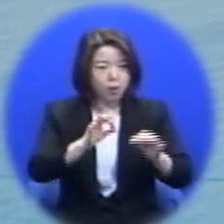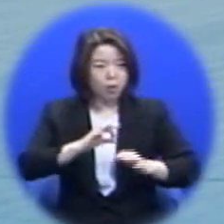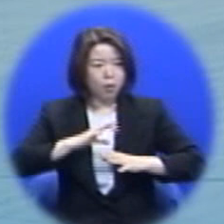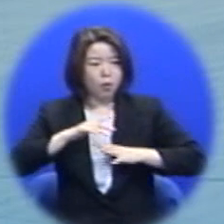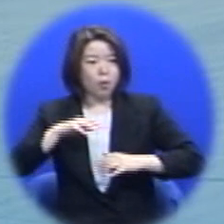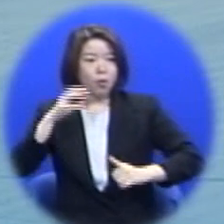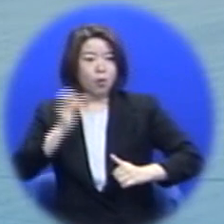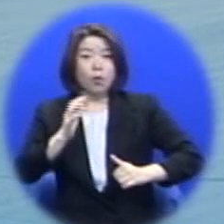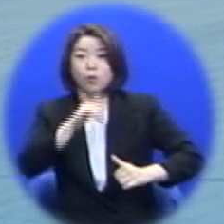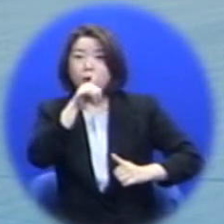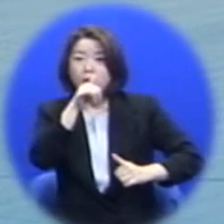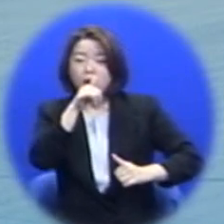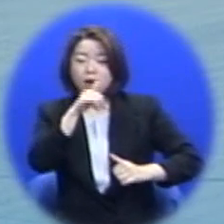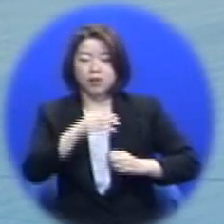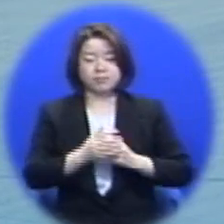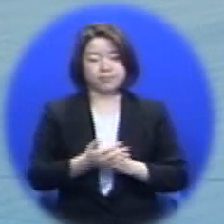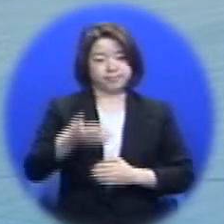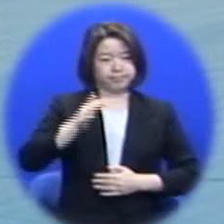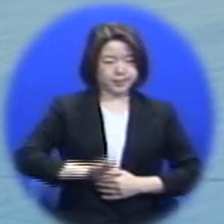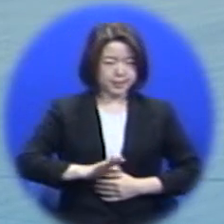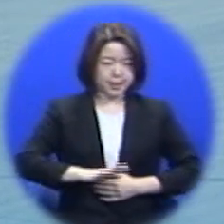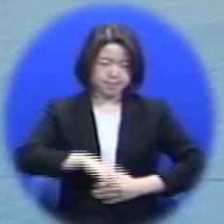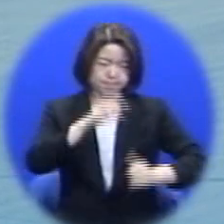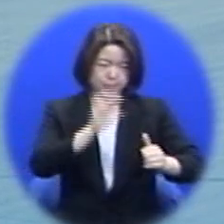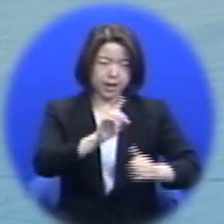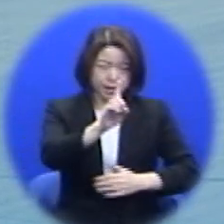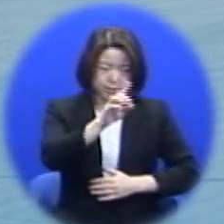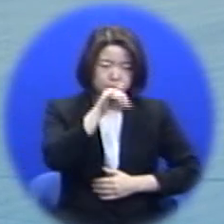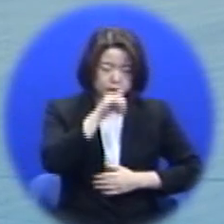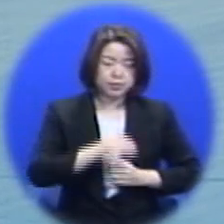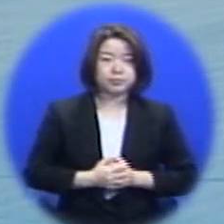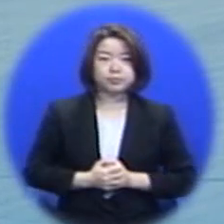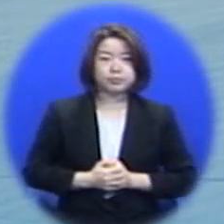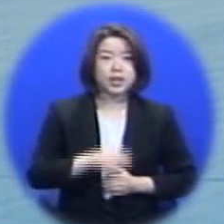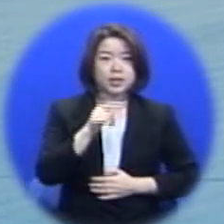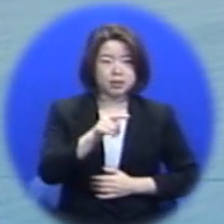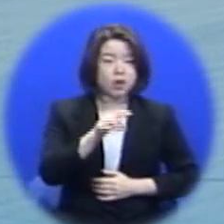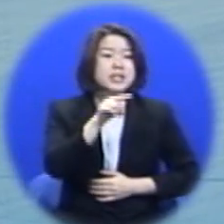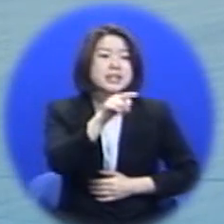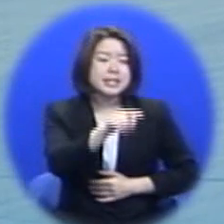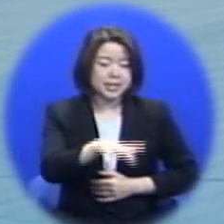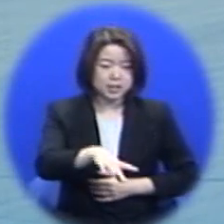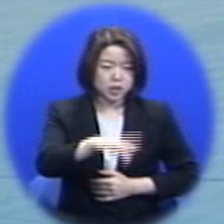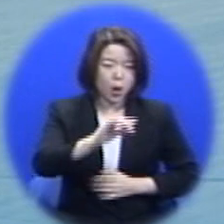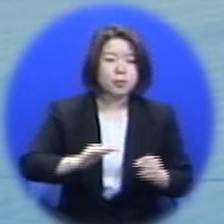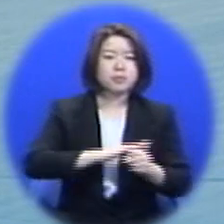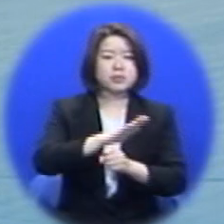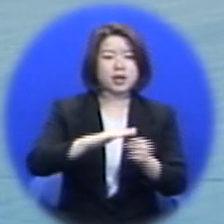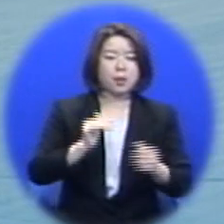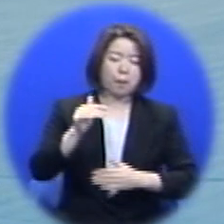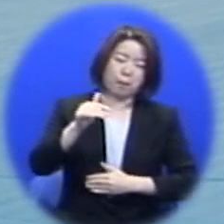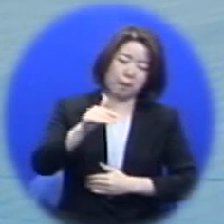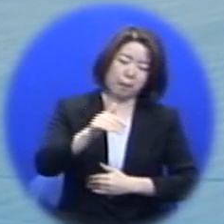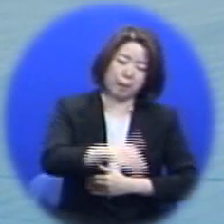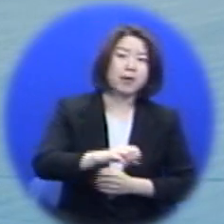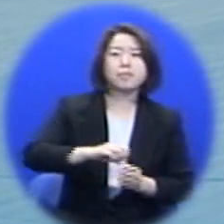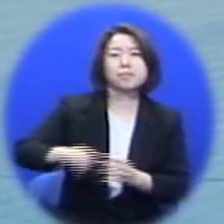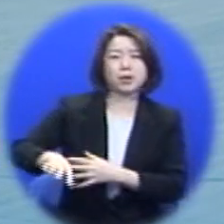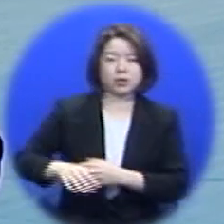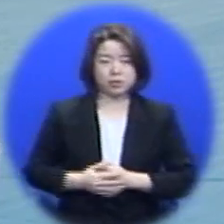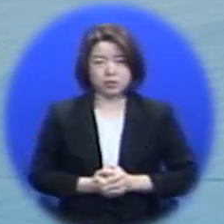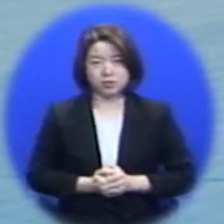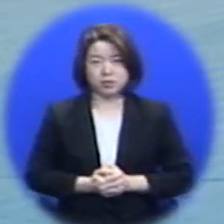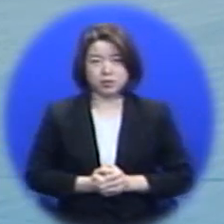전해집니다. 그러나 너에게 나무랄 것이 있다. 그것은 내가 처음 사랑을 버린 것이다.